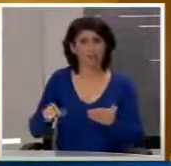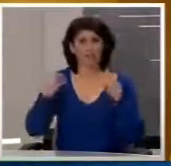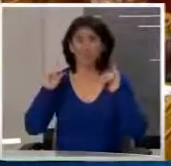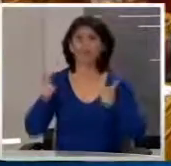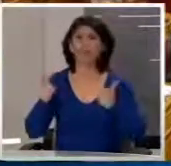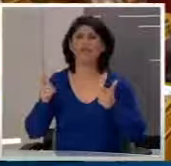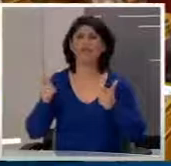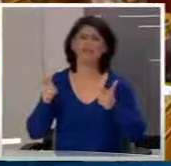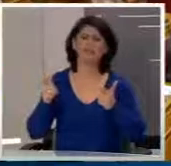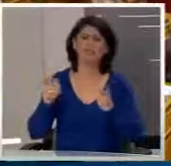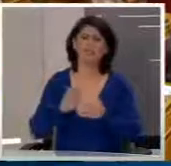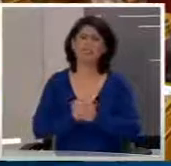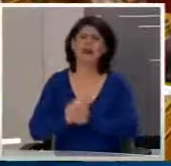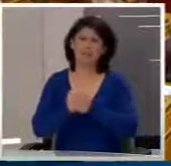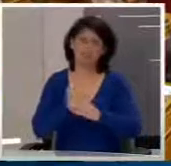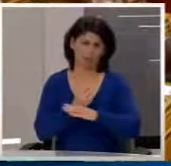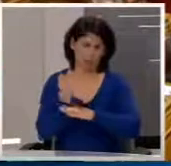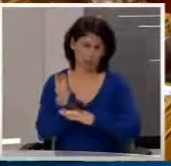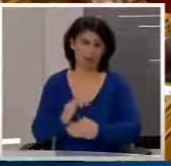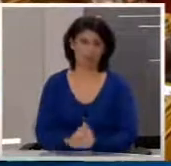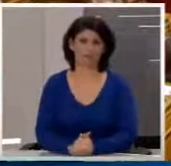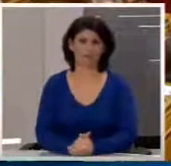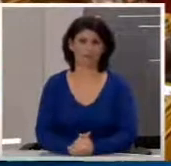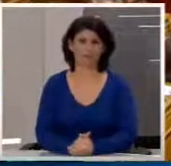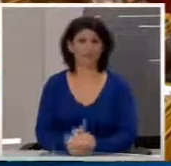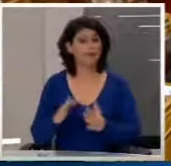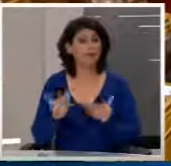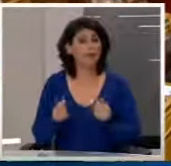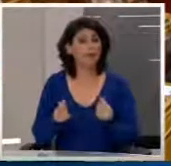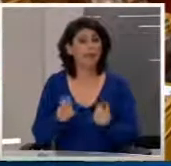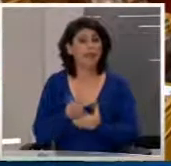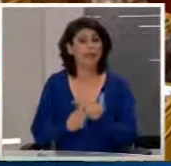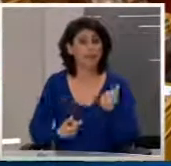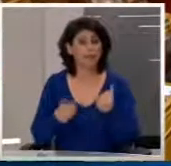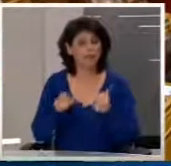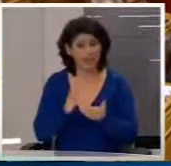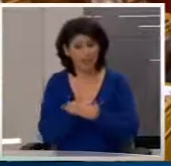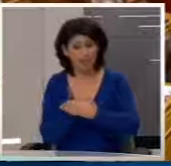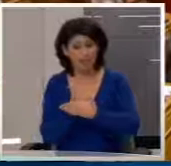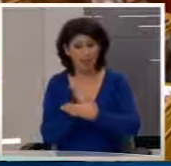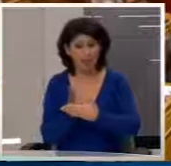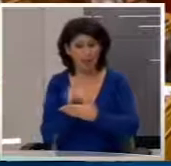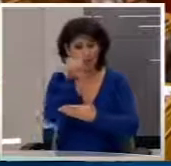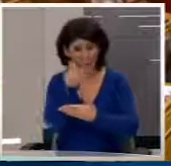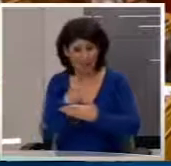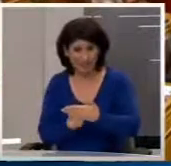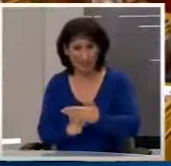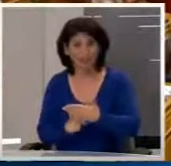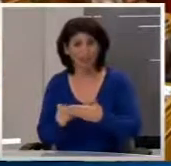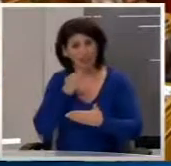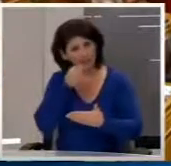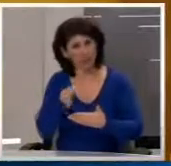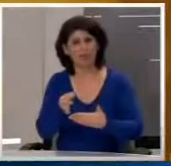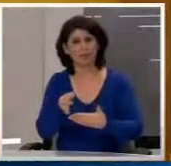Δημοκρατική Συμπαράταξη. Πώς δηλαδή παρέλειψαν αυτή την ενδιάμεση στήλη για να πούνε